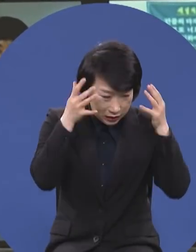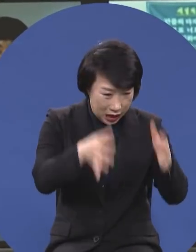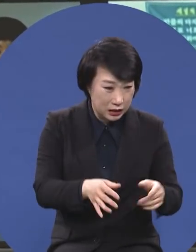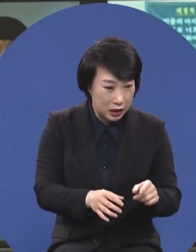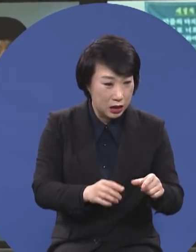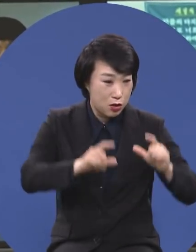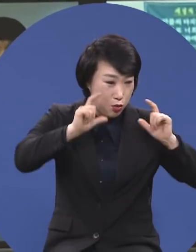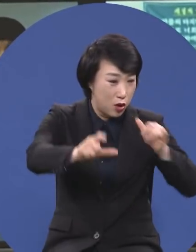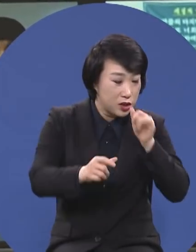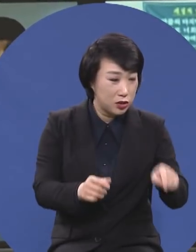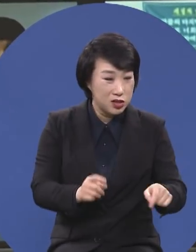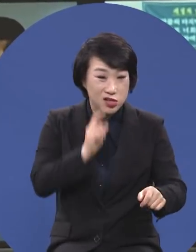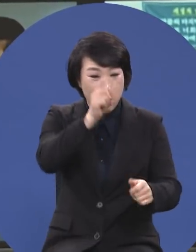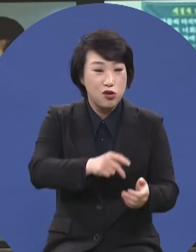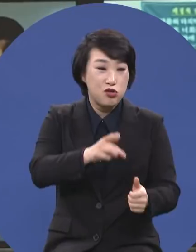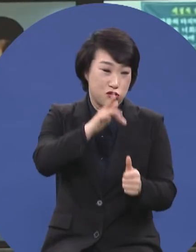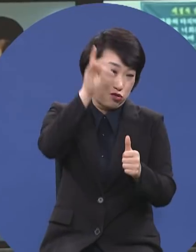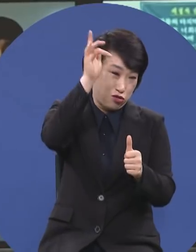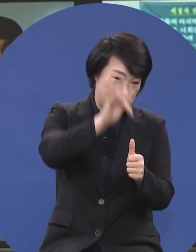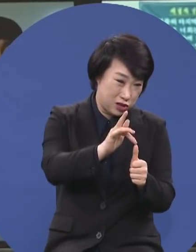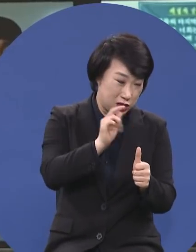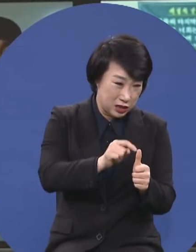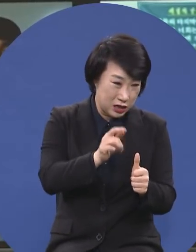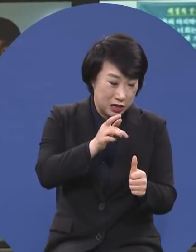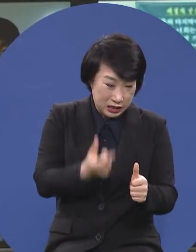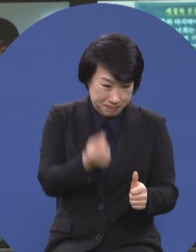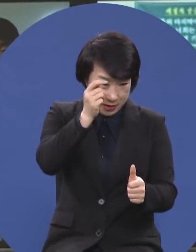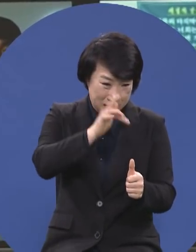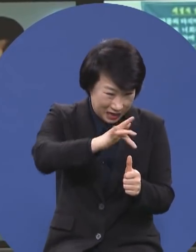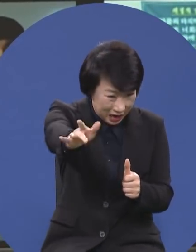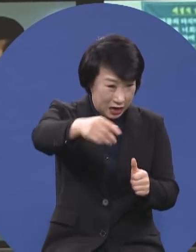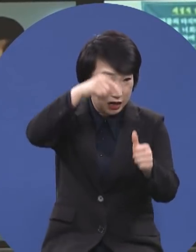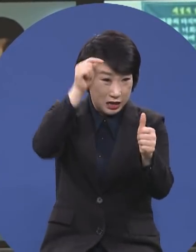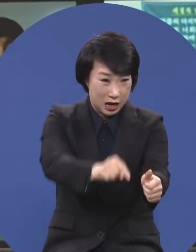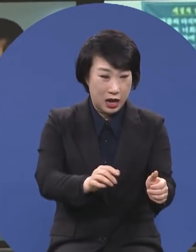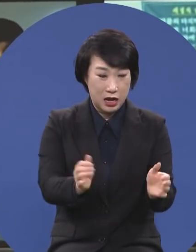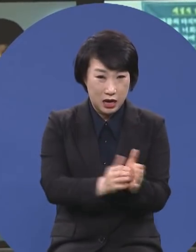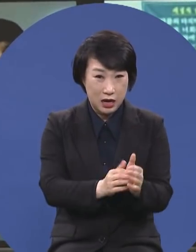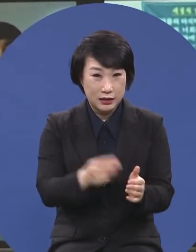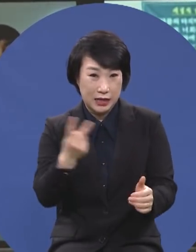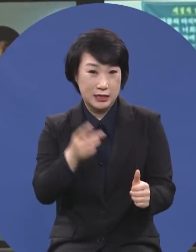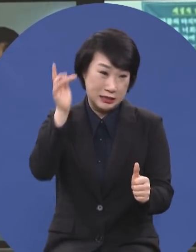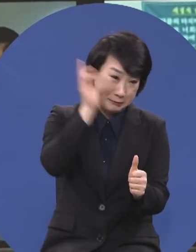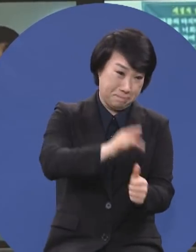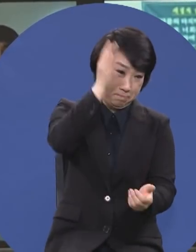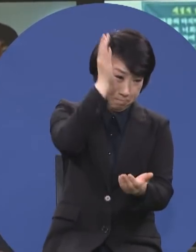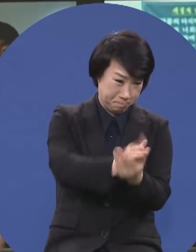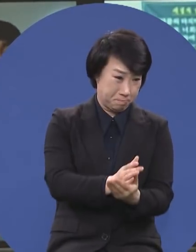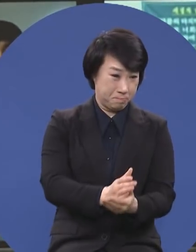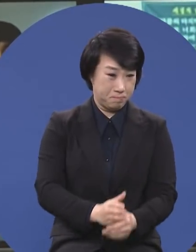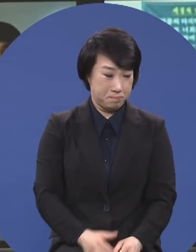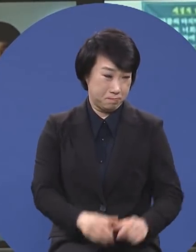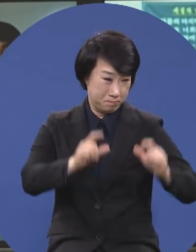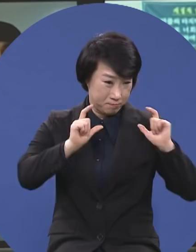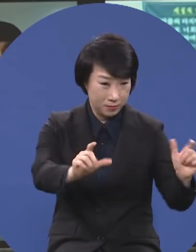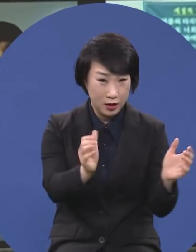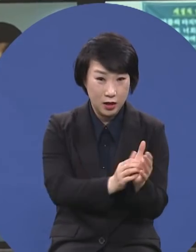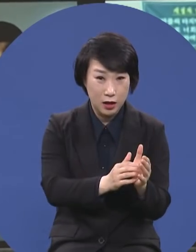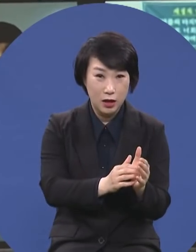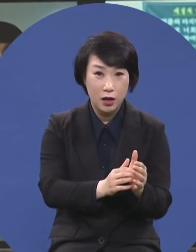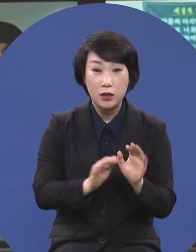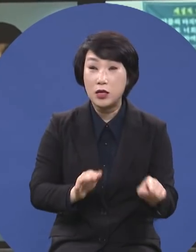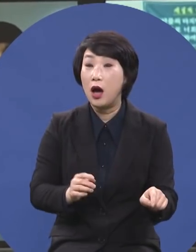이 더러운 짓이나 지금 즉시 나가라. 그리고 다시는 들어오지 말라. 네,